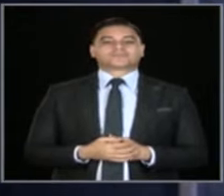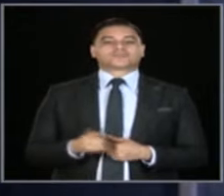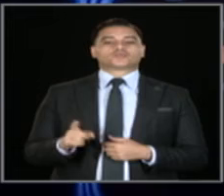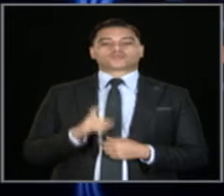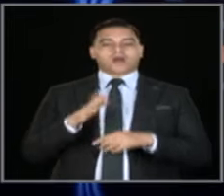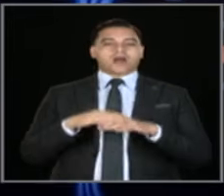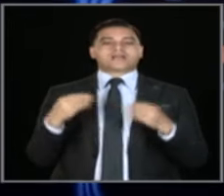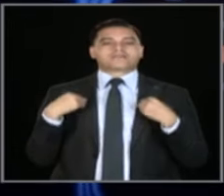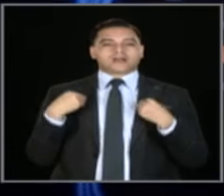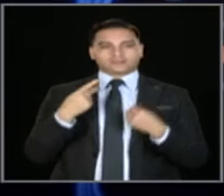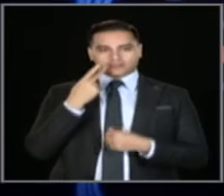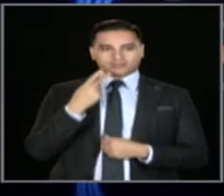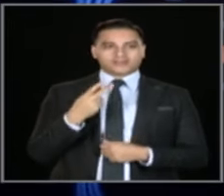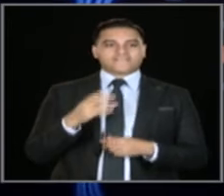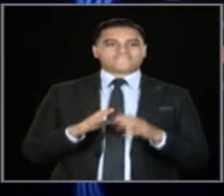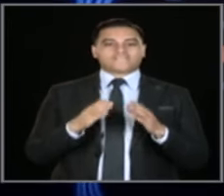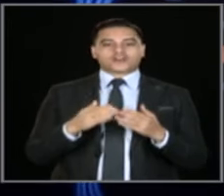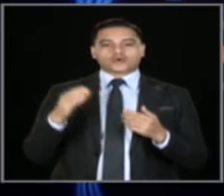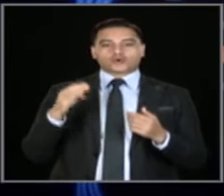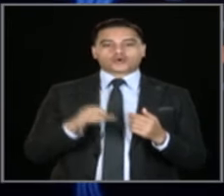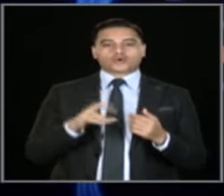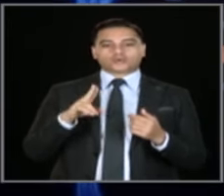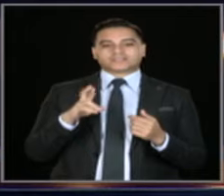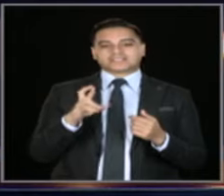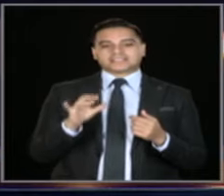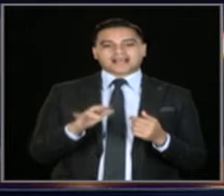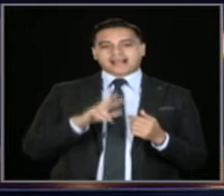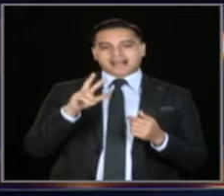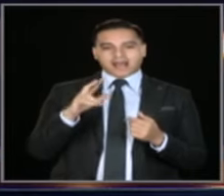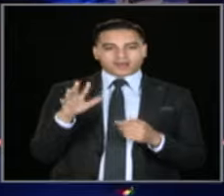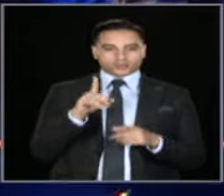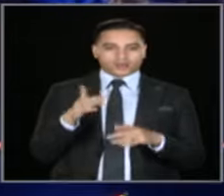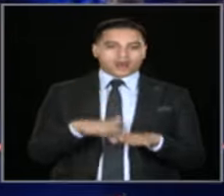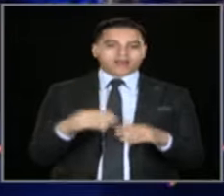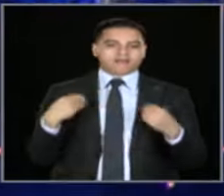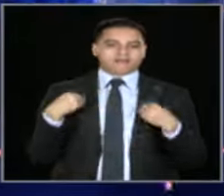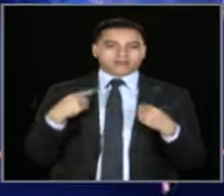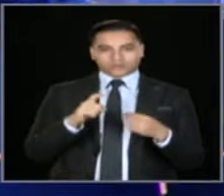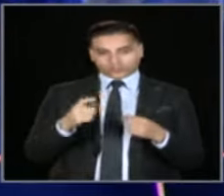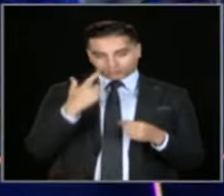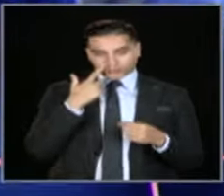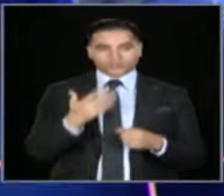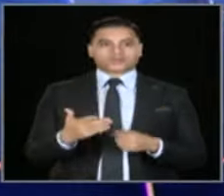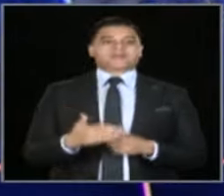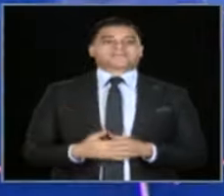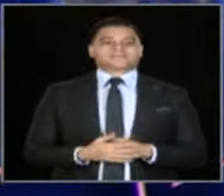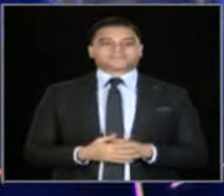سؤال في الرياضة لفريق جودزيلا ب 20 نقطة. رياضة. والسؤال هو،